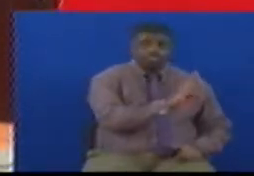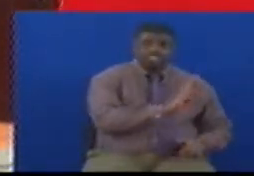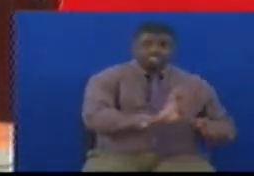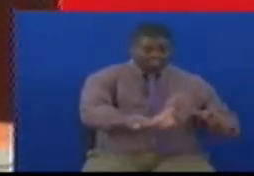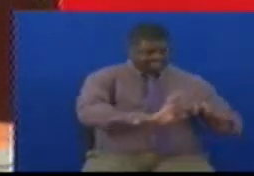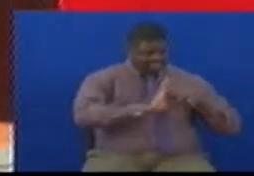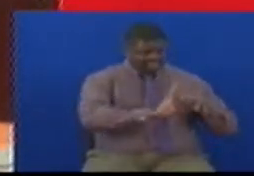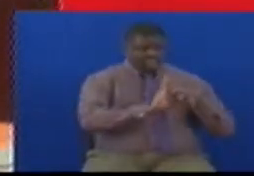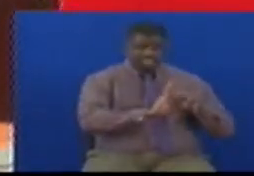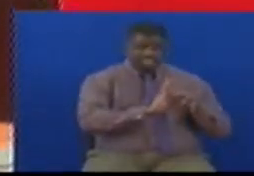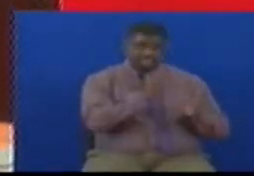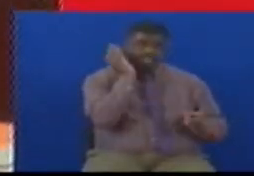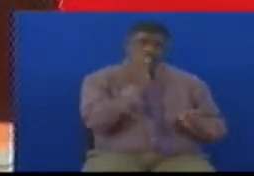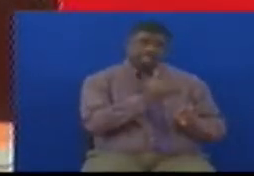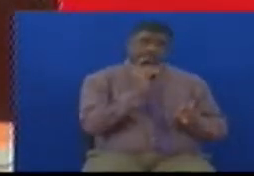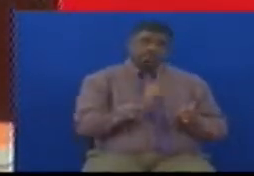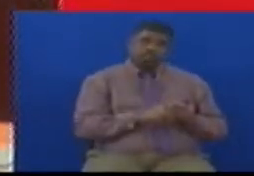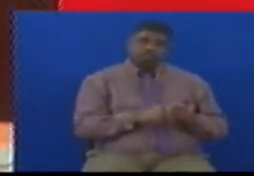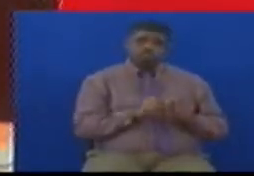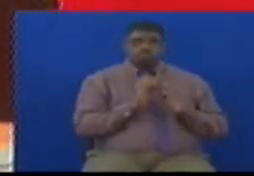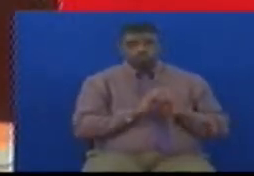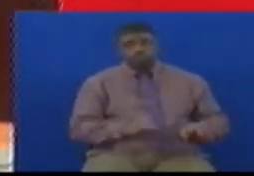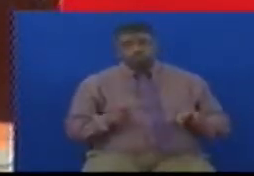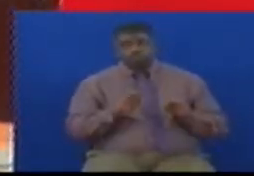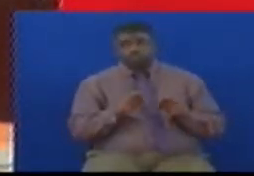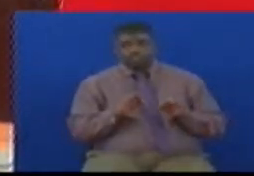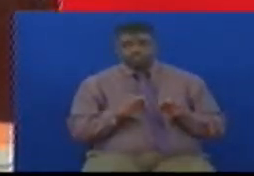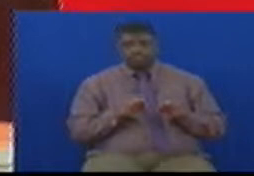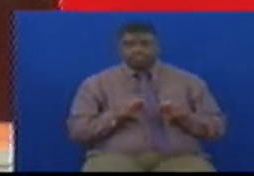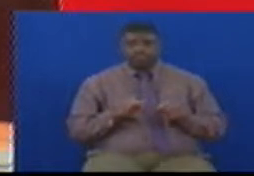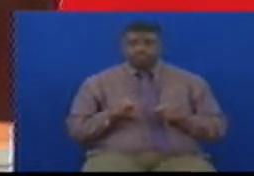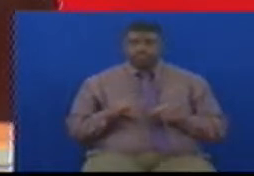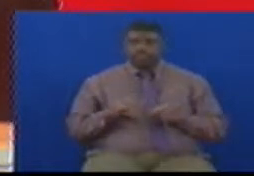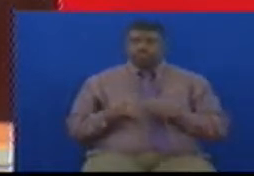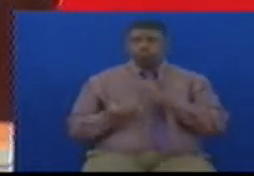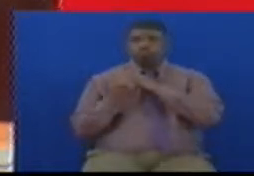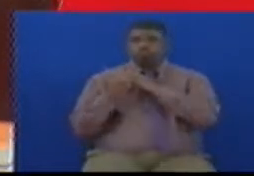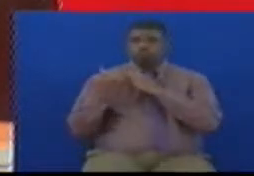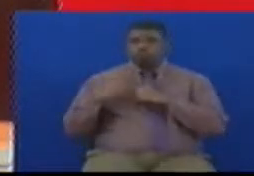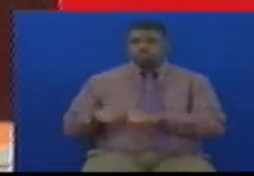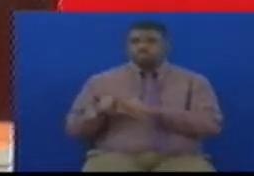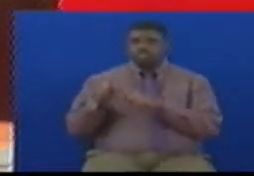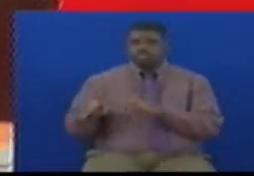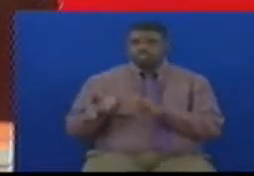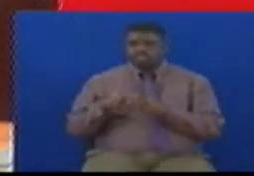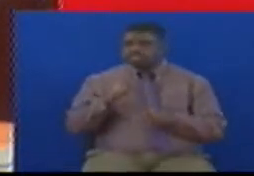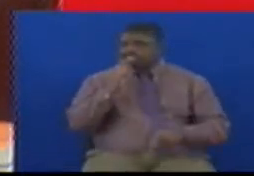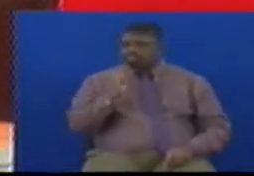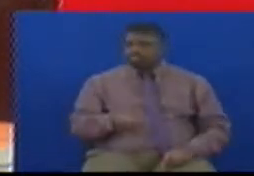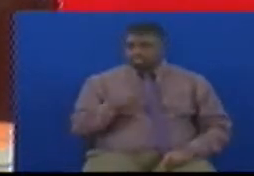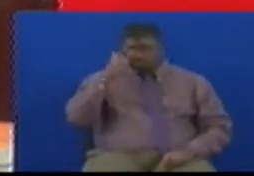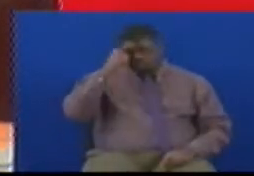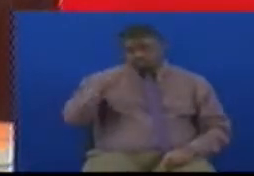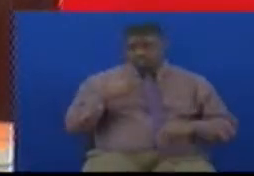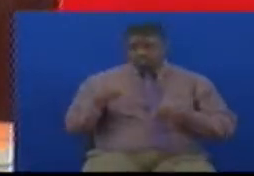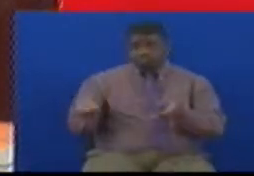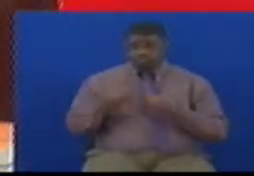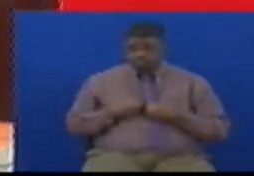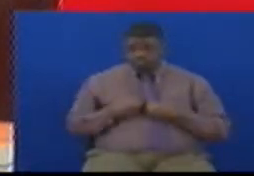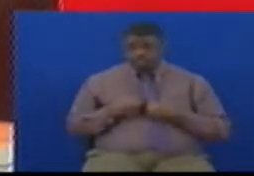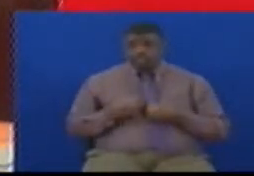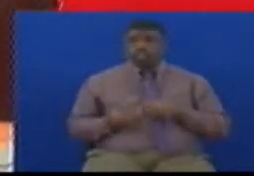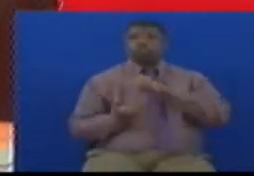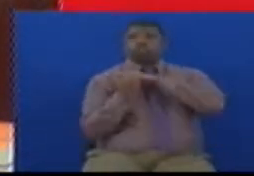kwa njia ya uzalendo, lakini lengo ni kwamba tutimize jukumu ambalo wewe Mheshimiwa Spika umetuamini ukatukabidhi jukumu